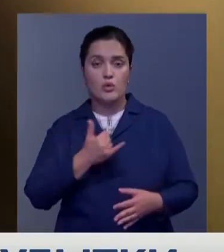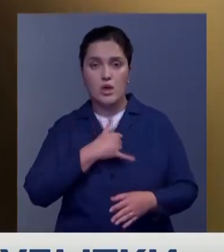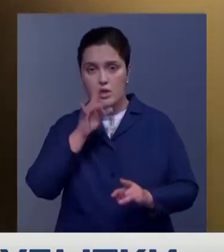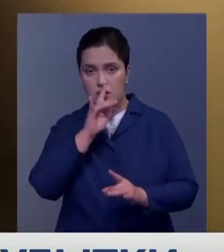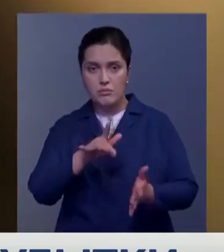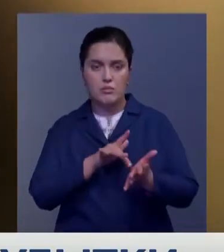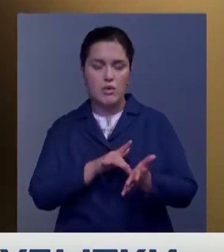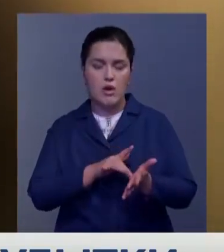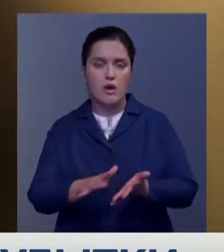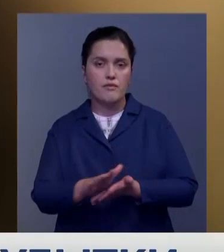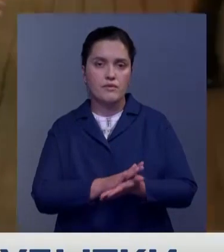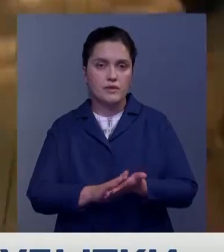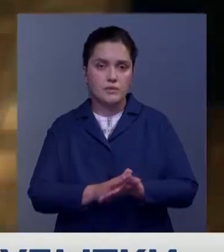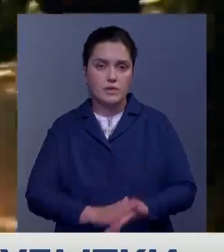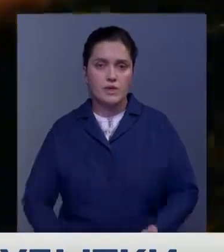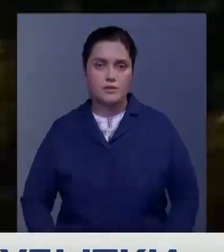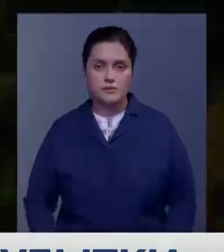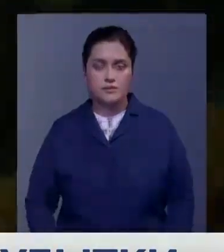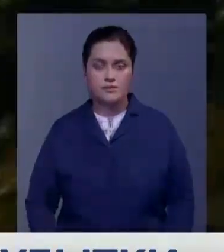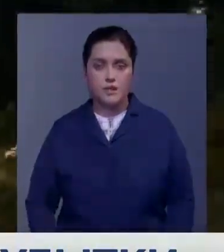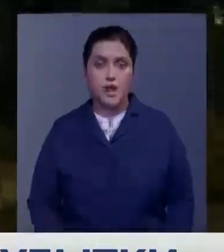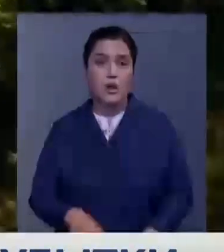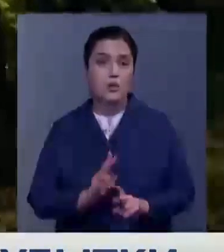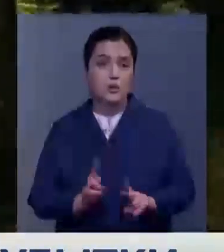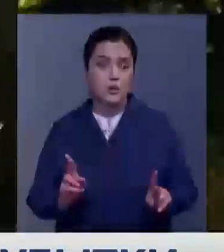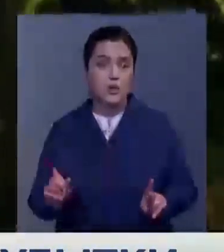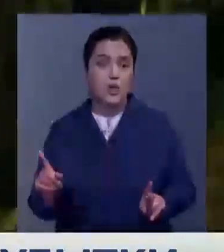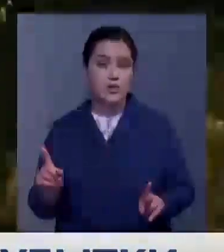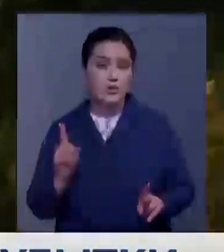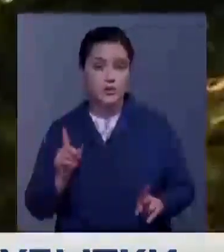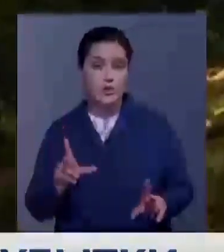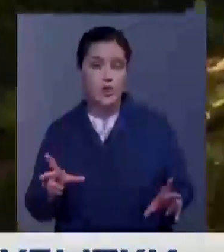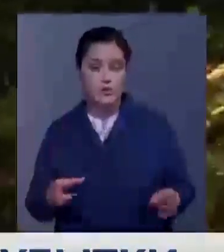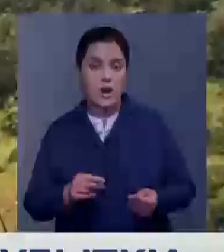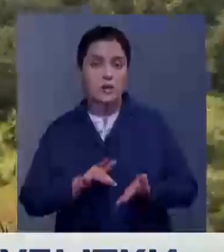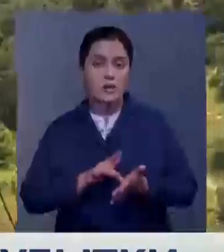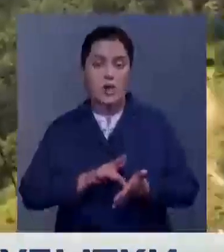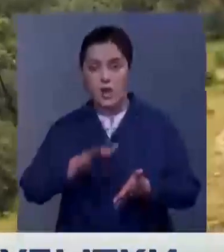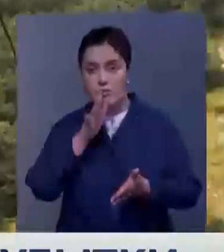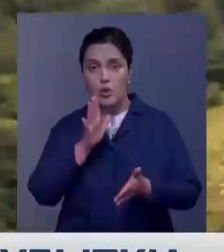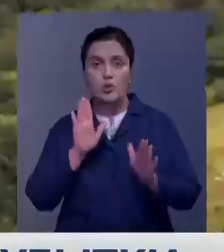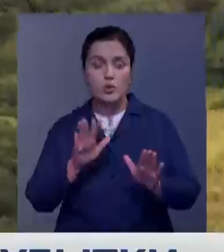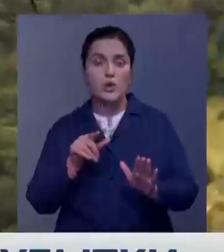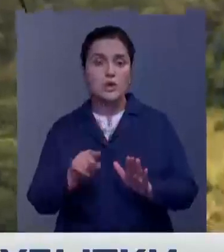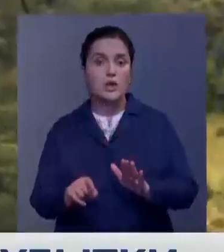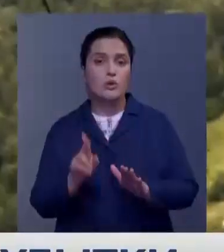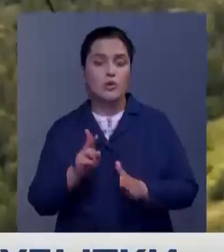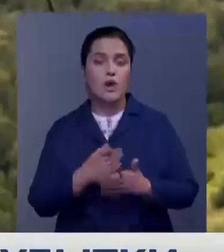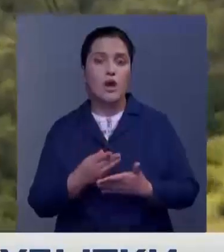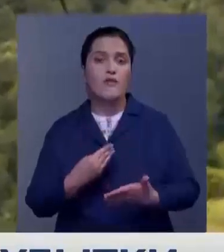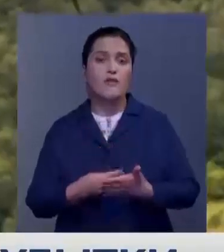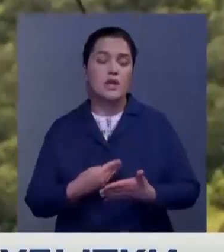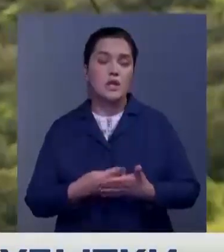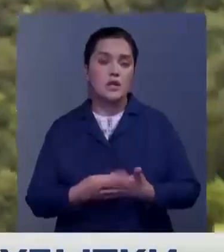туристов вообще, от слова совсем. Кто дождется успешного туристического сезона? Только те, кто обладает финансовой